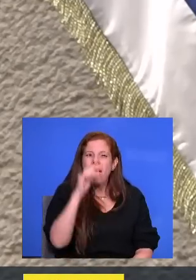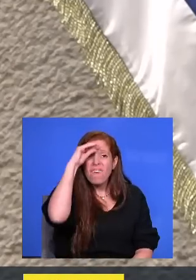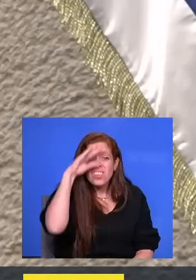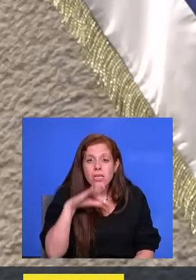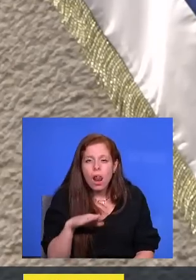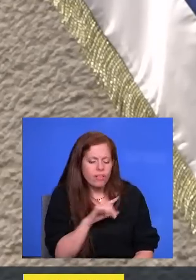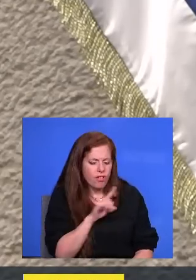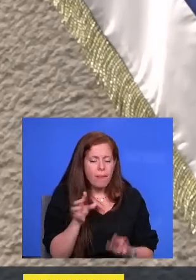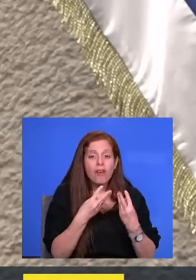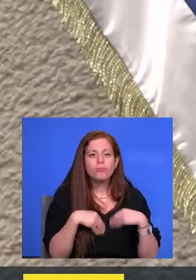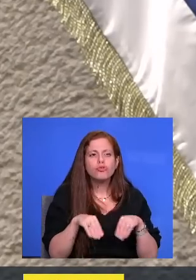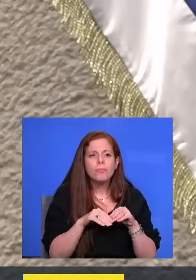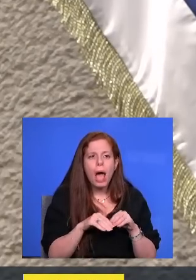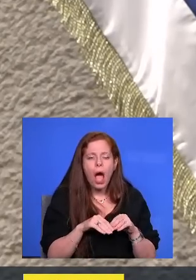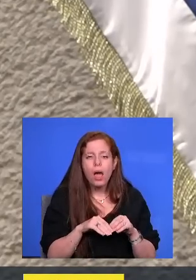באף משפחה,